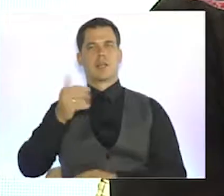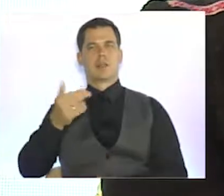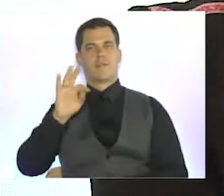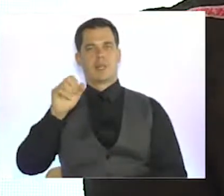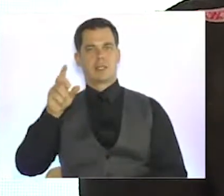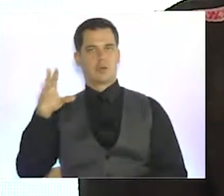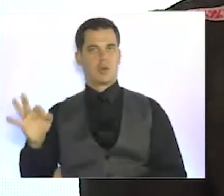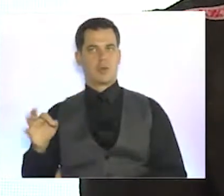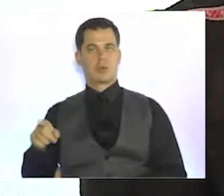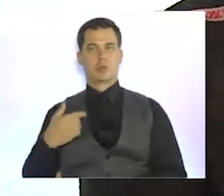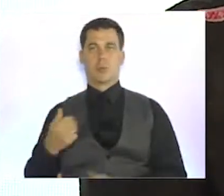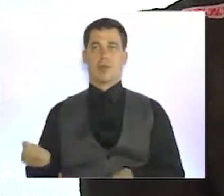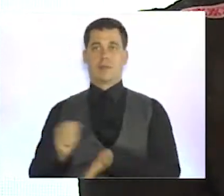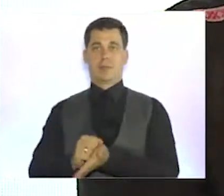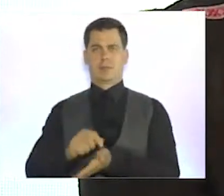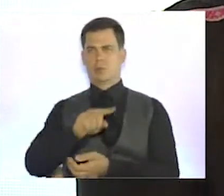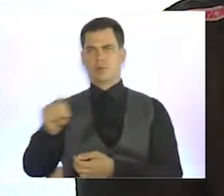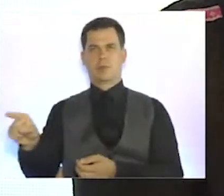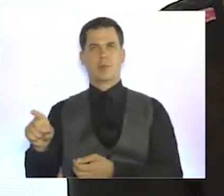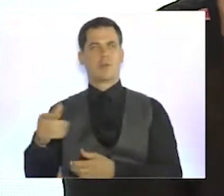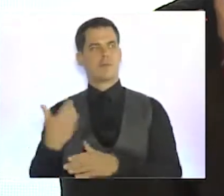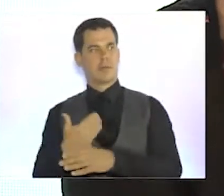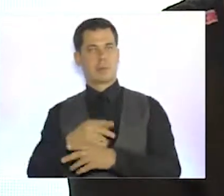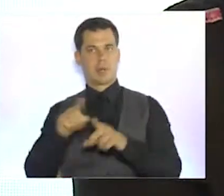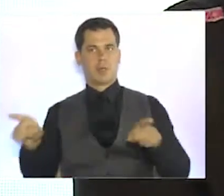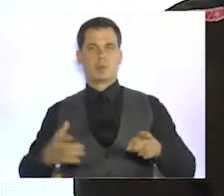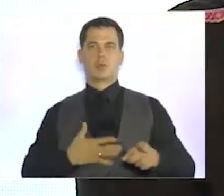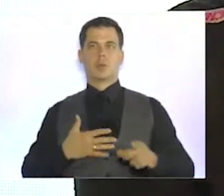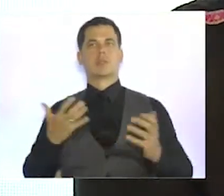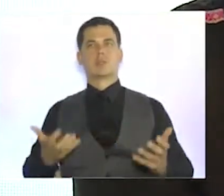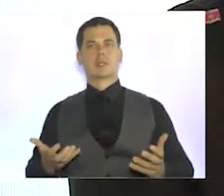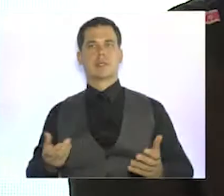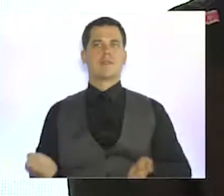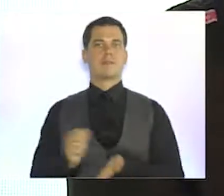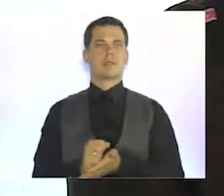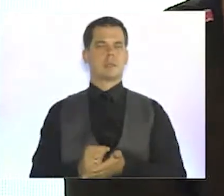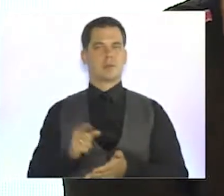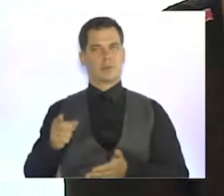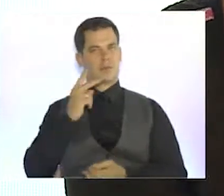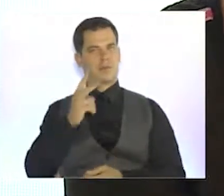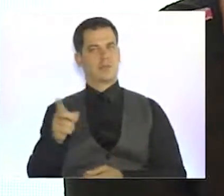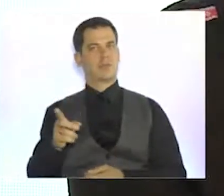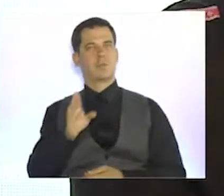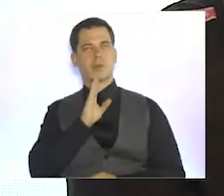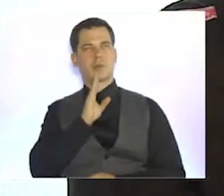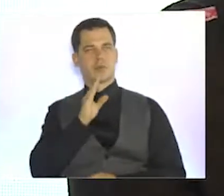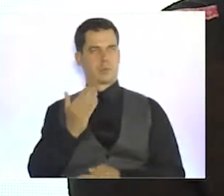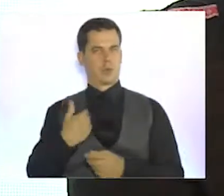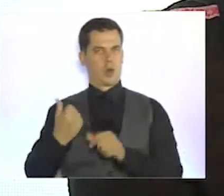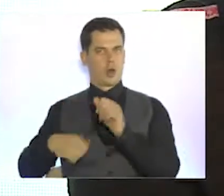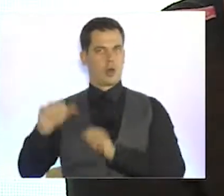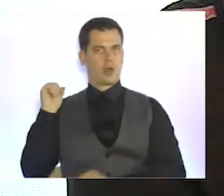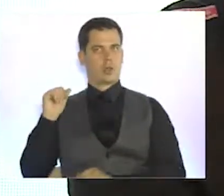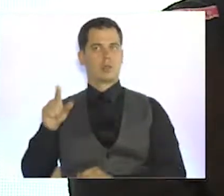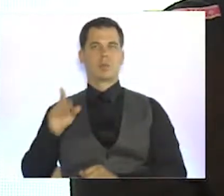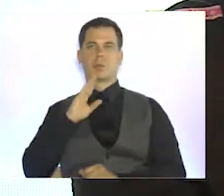wręcz to inwestory, po inwestorach można poczuć, w co chcą inwestować. Podobno jest od mniej więcej roku